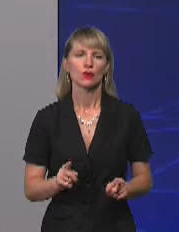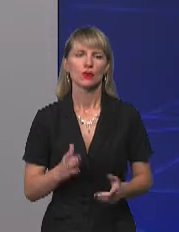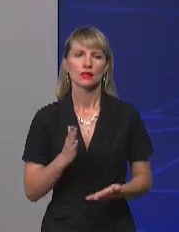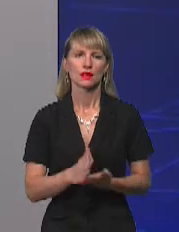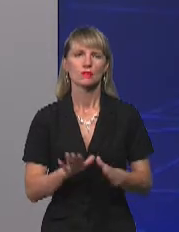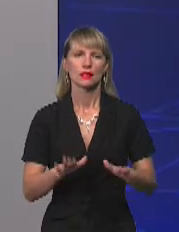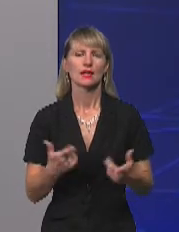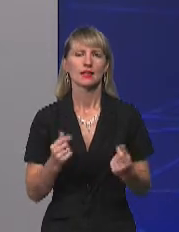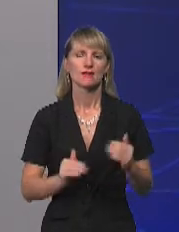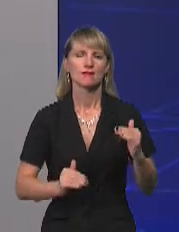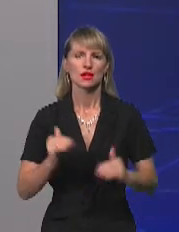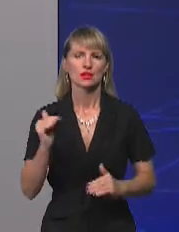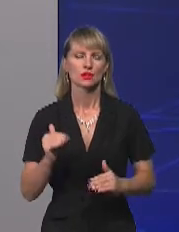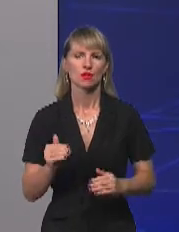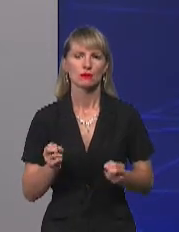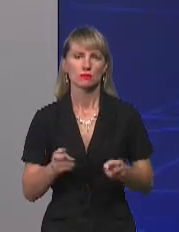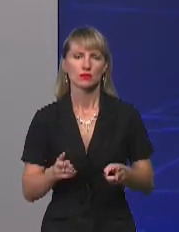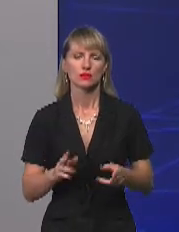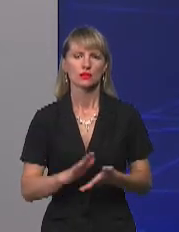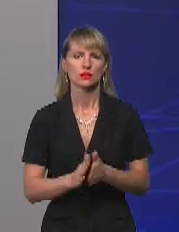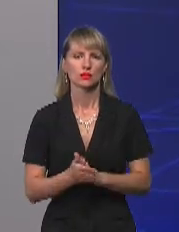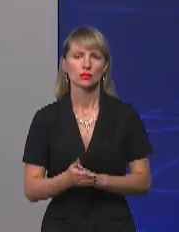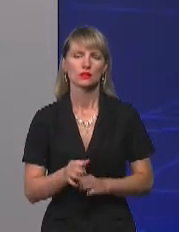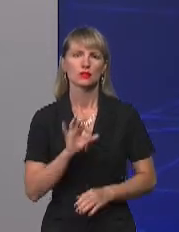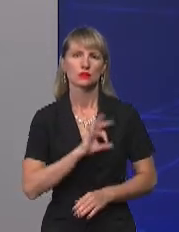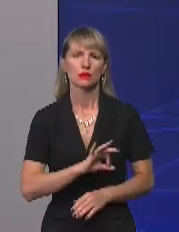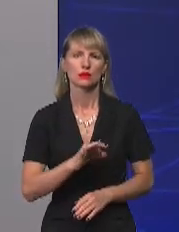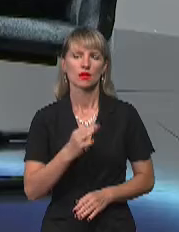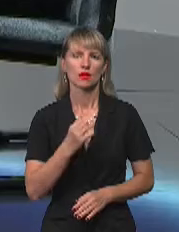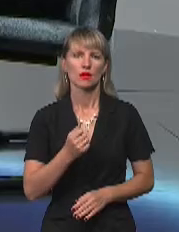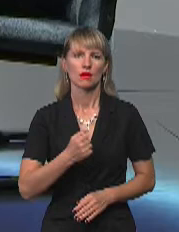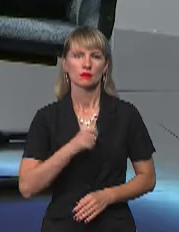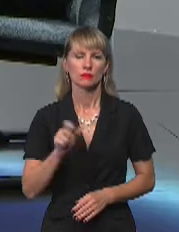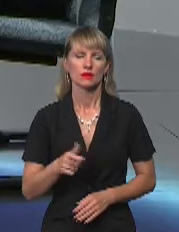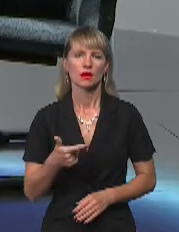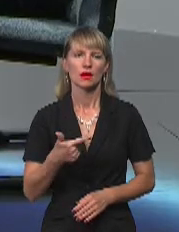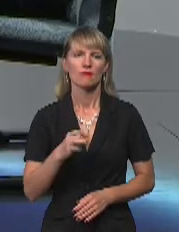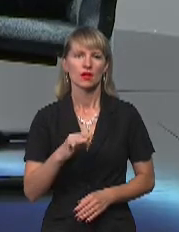де висока криміногенна ситуація, то залучення саме бійців Нацгвардії є позитивним.